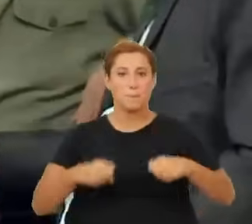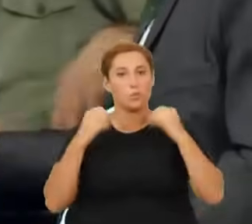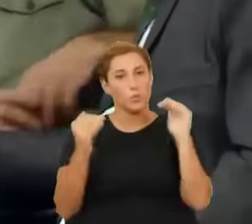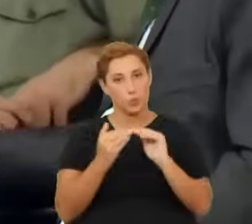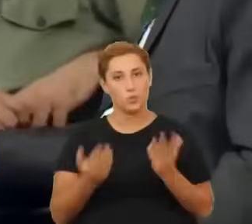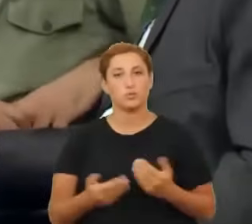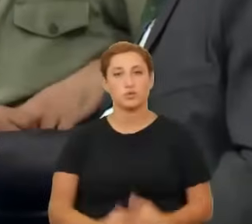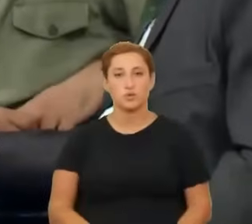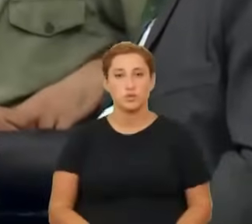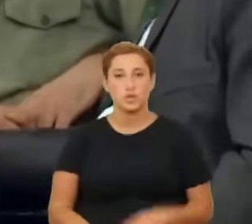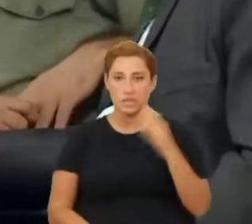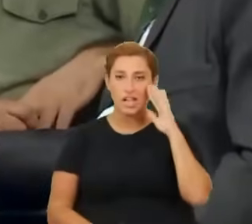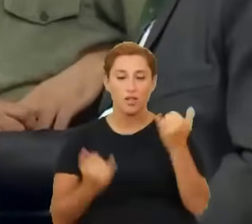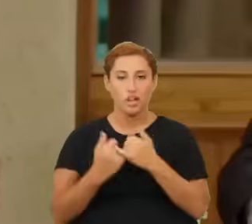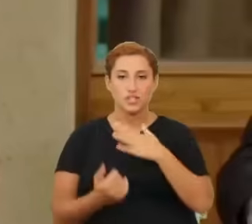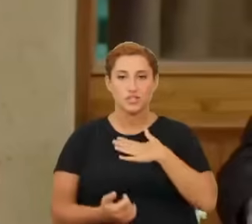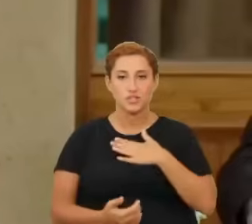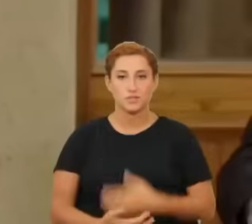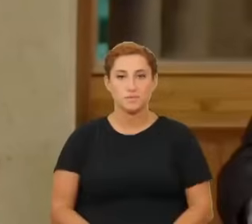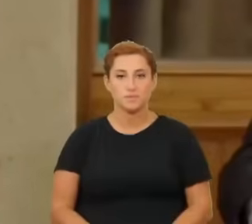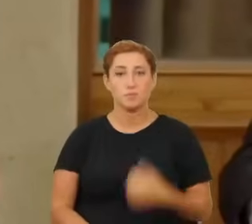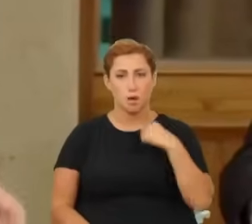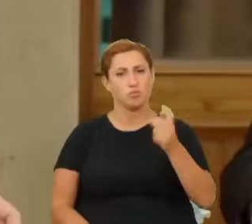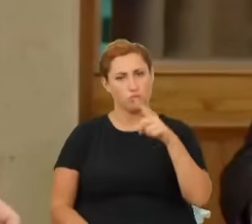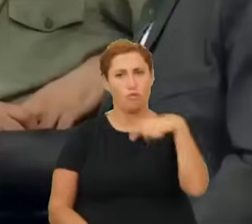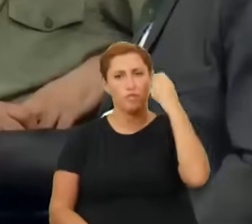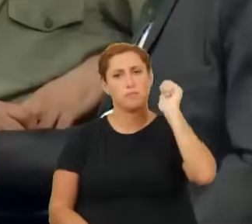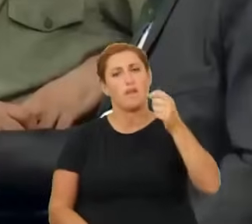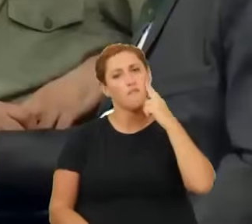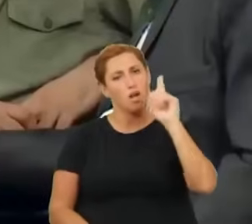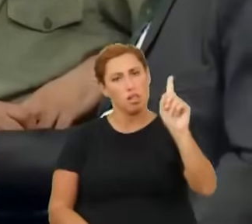uymuş. Eyvallah kardeşim. Ben bulurum lan o filmi yarın.